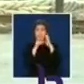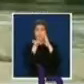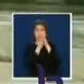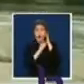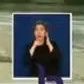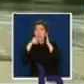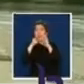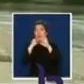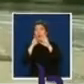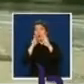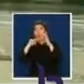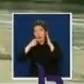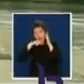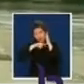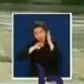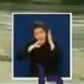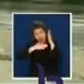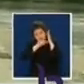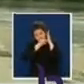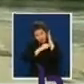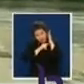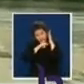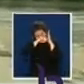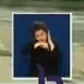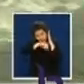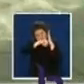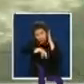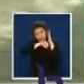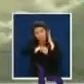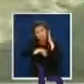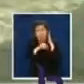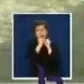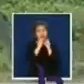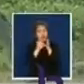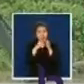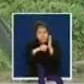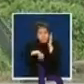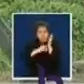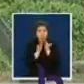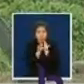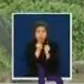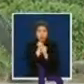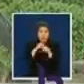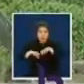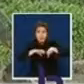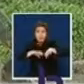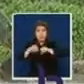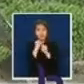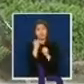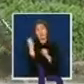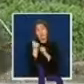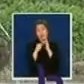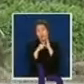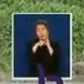คลองชายฝั่งทะเลค่ะทั้งนี้ก็เพื่อการให้การระบายน้ำนั้นเป็นไปได้สะดวกและรวดเร็วขึ้นมีการเรา